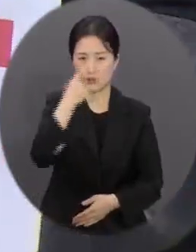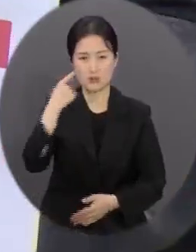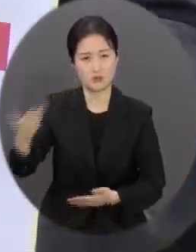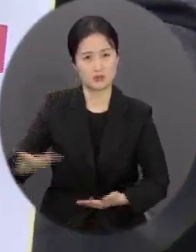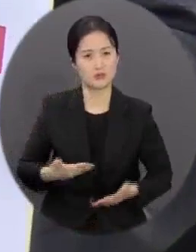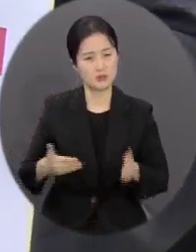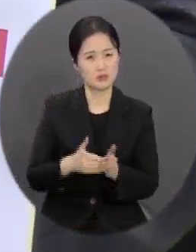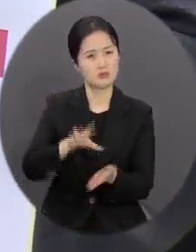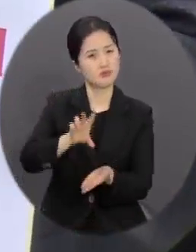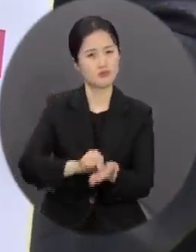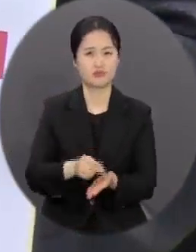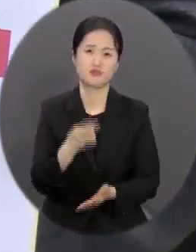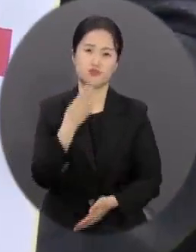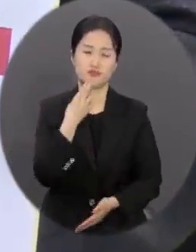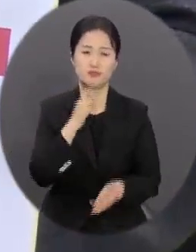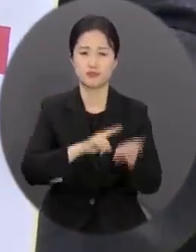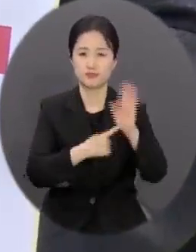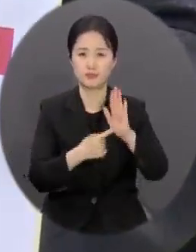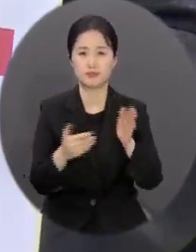게 없다고 해명했습니다.